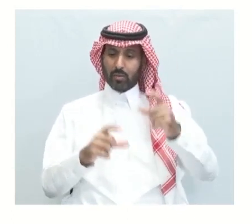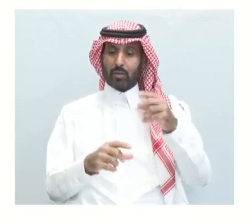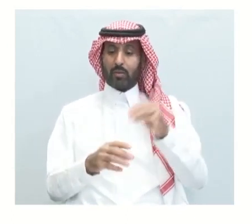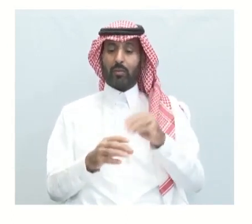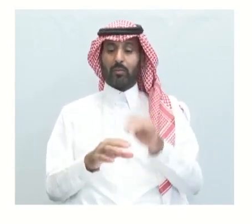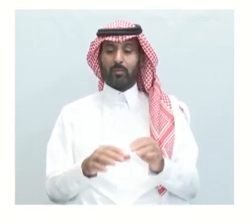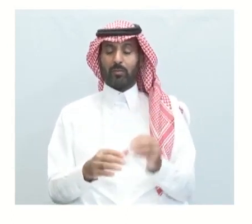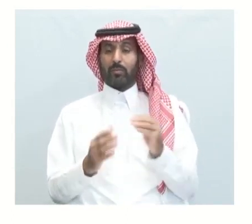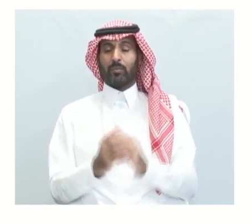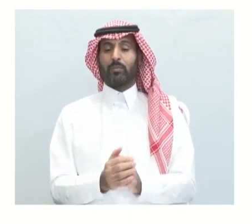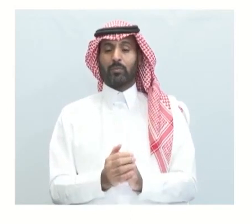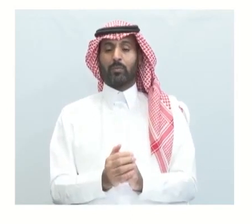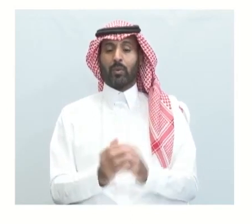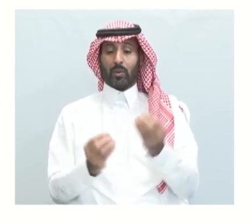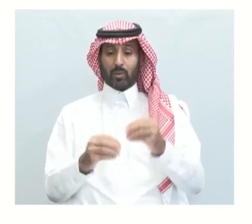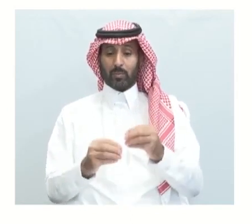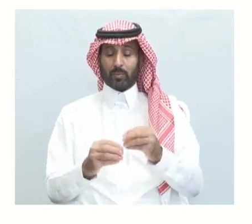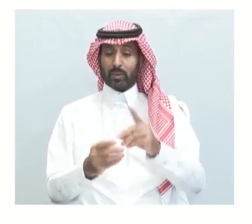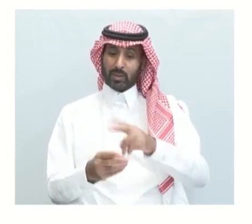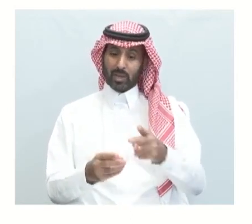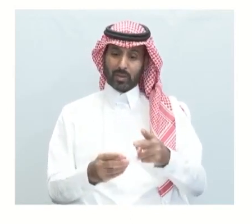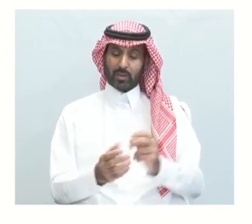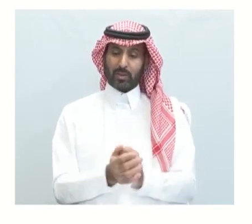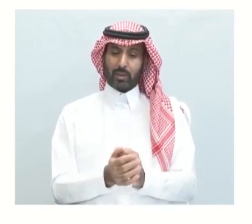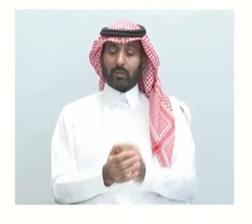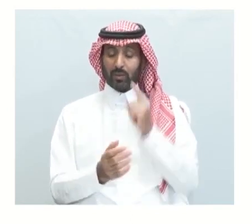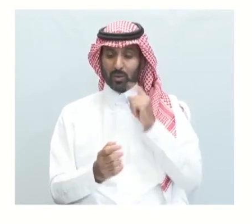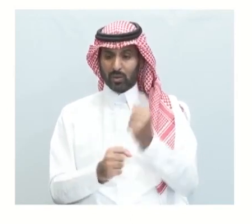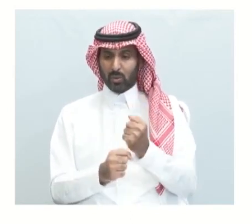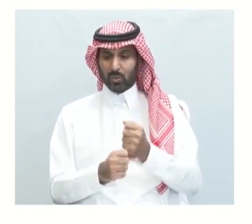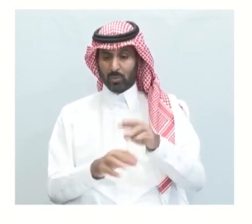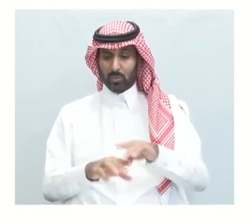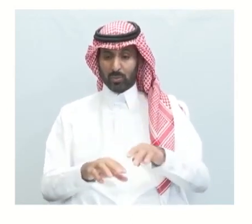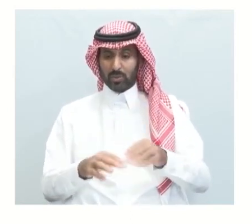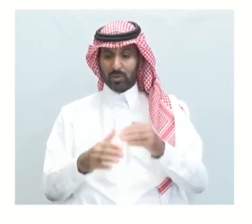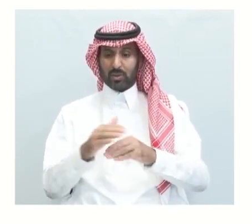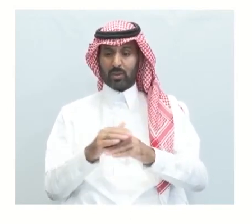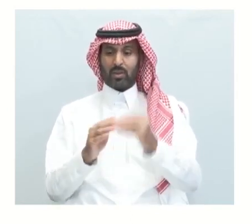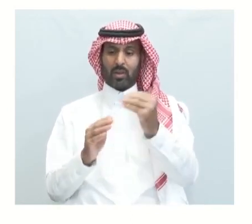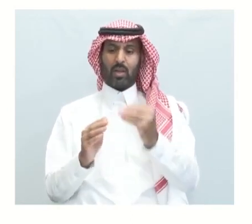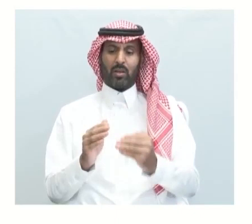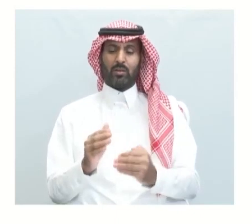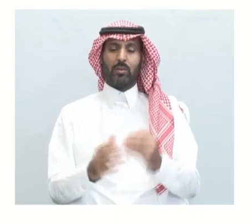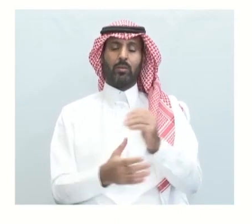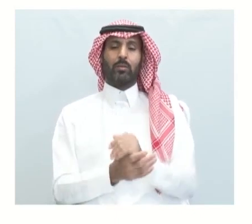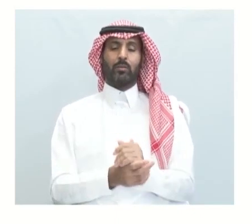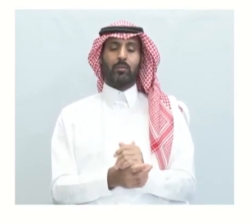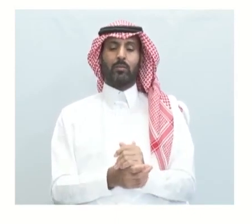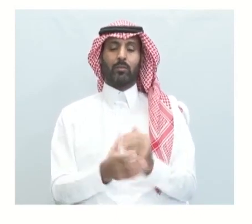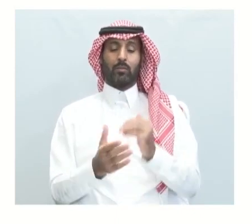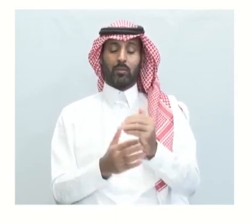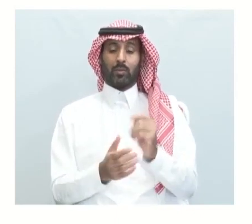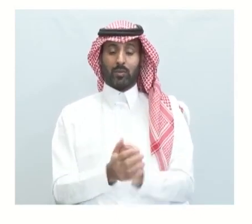البرنامج اذا يمكن تعديله اثناء تنفيذ البرنامج حسب العمليات المنفذه عليه